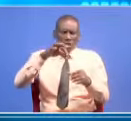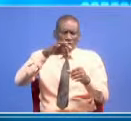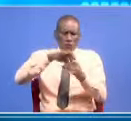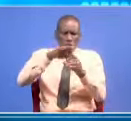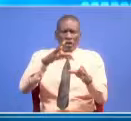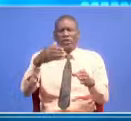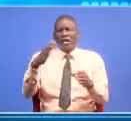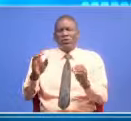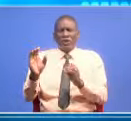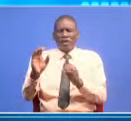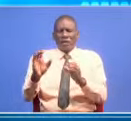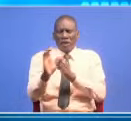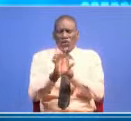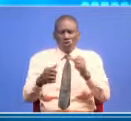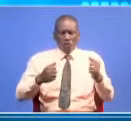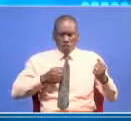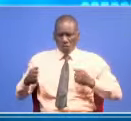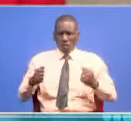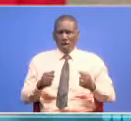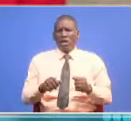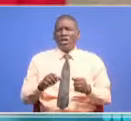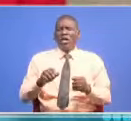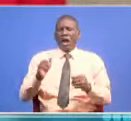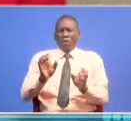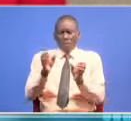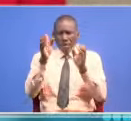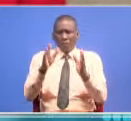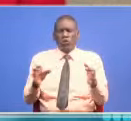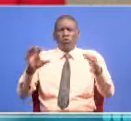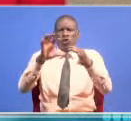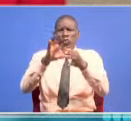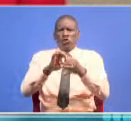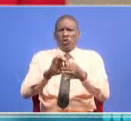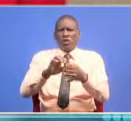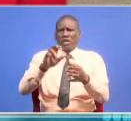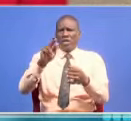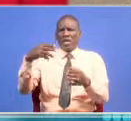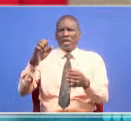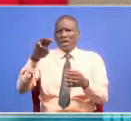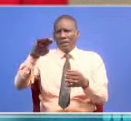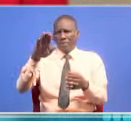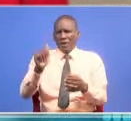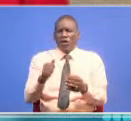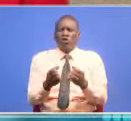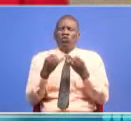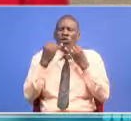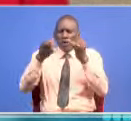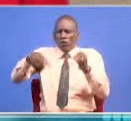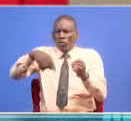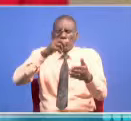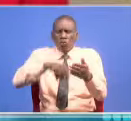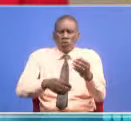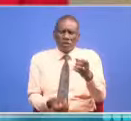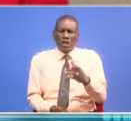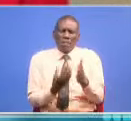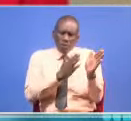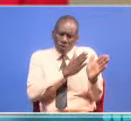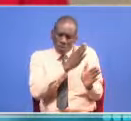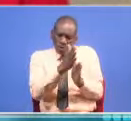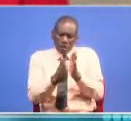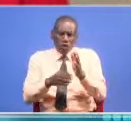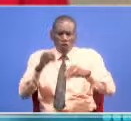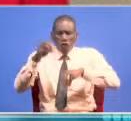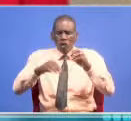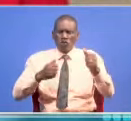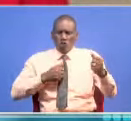amekita kambi Rwanda aungane sasa hivi ama tuungane naye mubashara tufahamishe na ujiri kwenye matayarisho ya uchaguzi huu. Haimba,